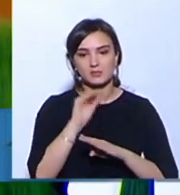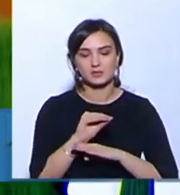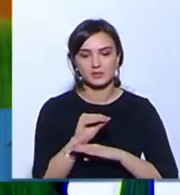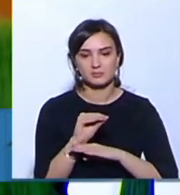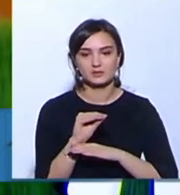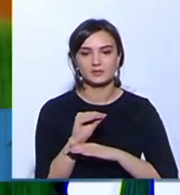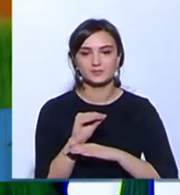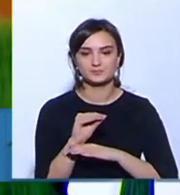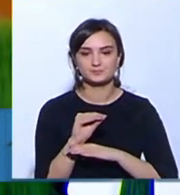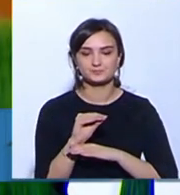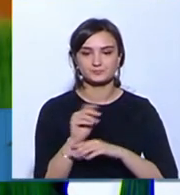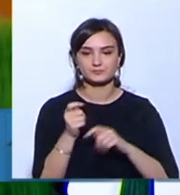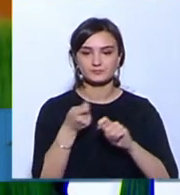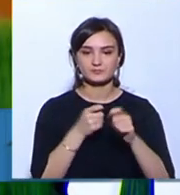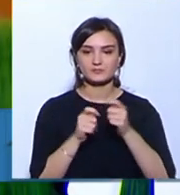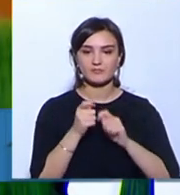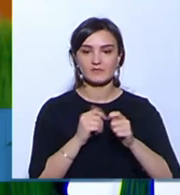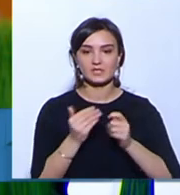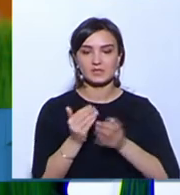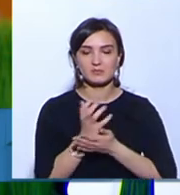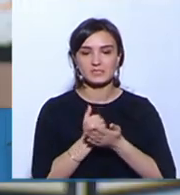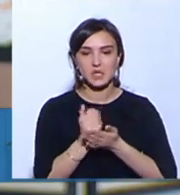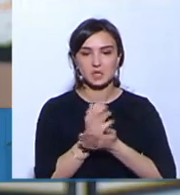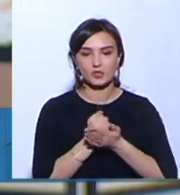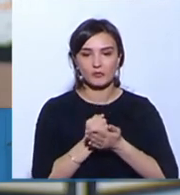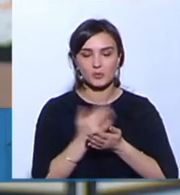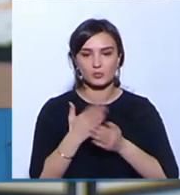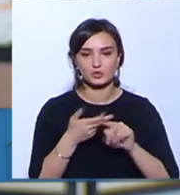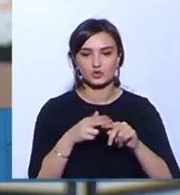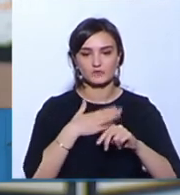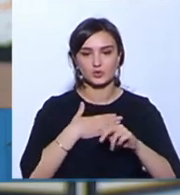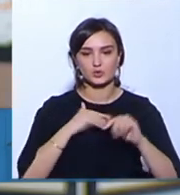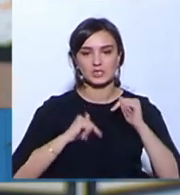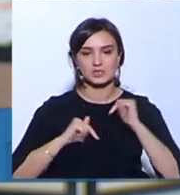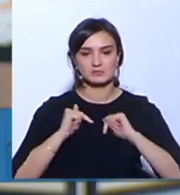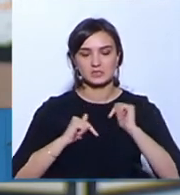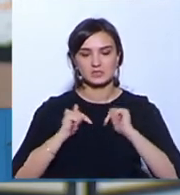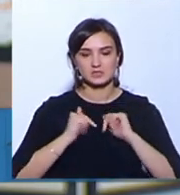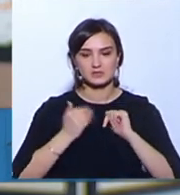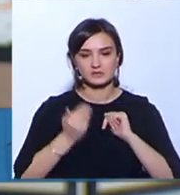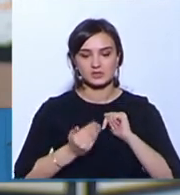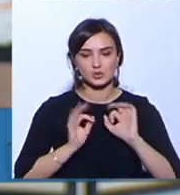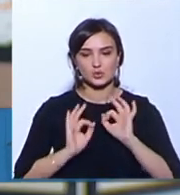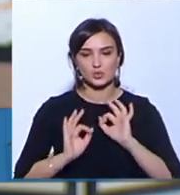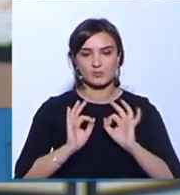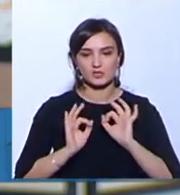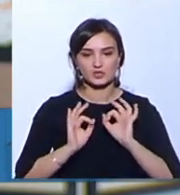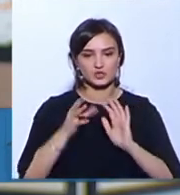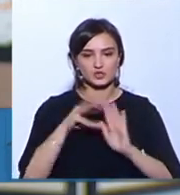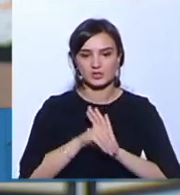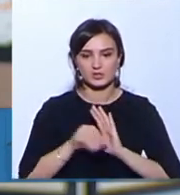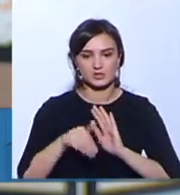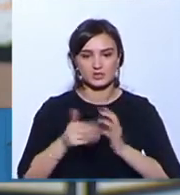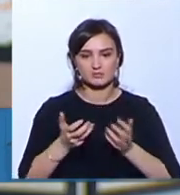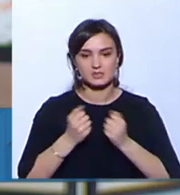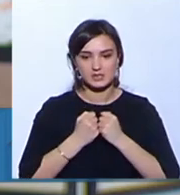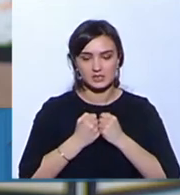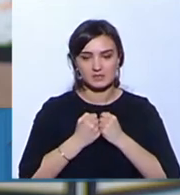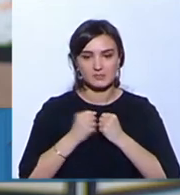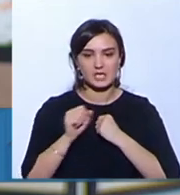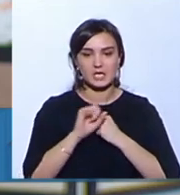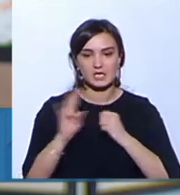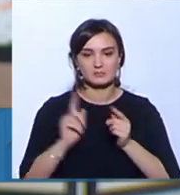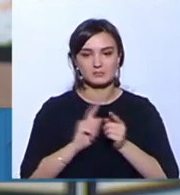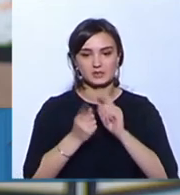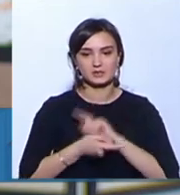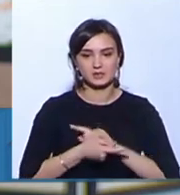დამატებითი ნივთიერებების დაგროვება, რომელიც ჩვენი ორგანიზმისთვის ნორმაში არ არის მისაღები, ან